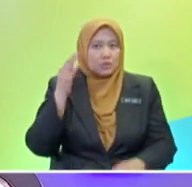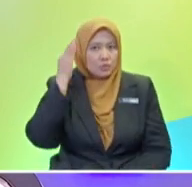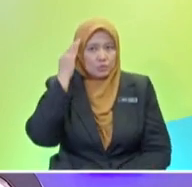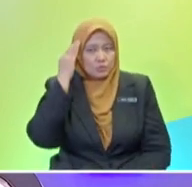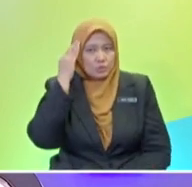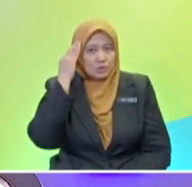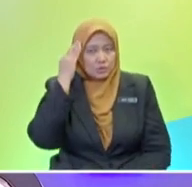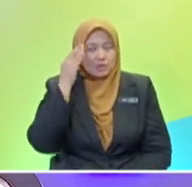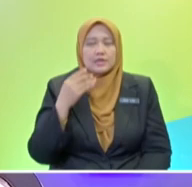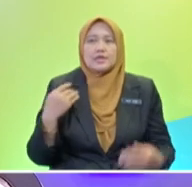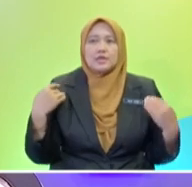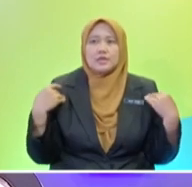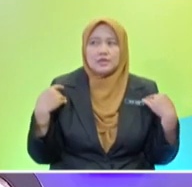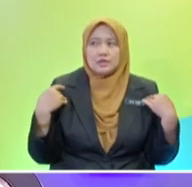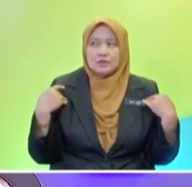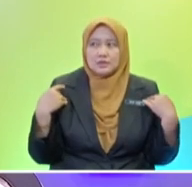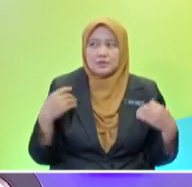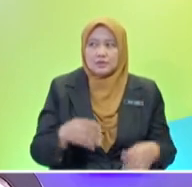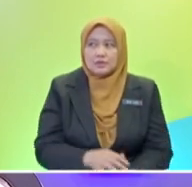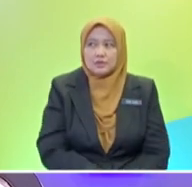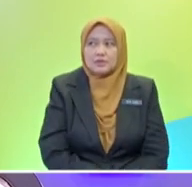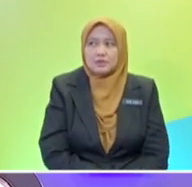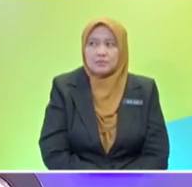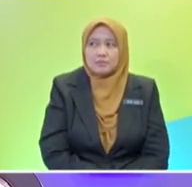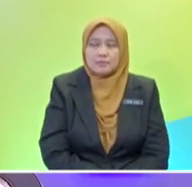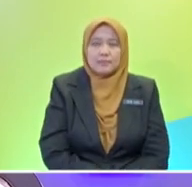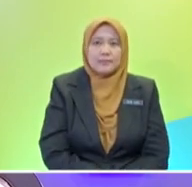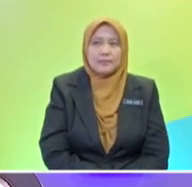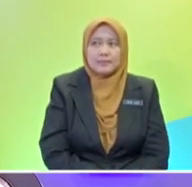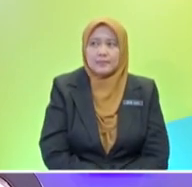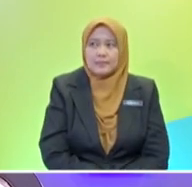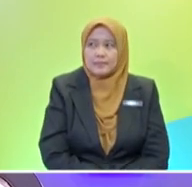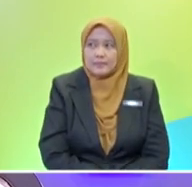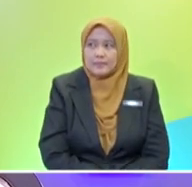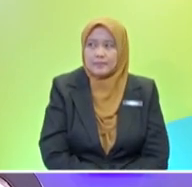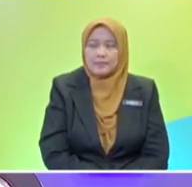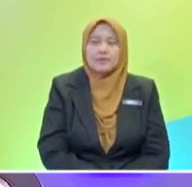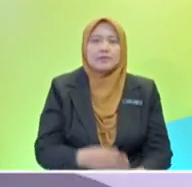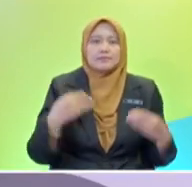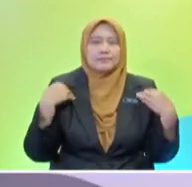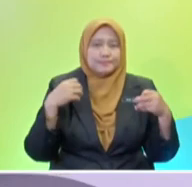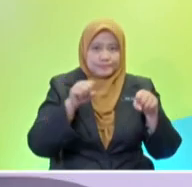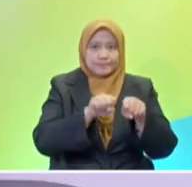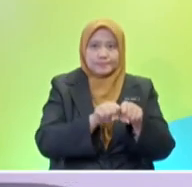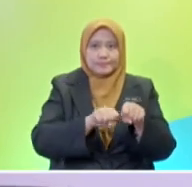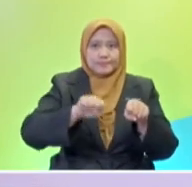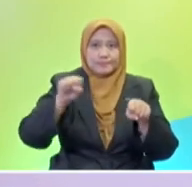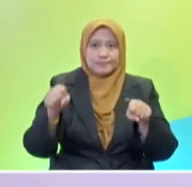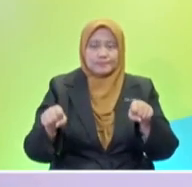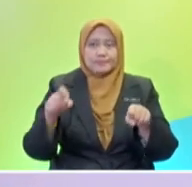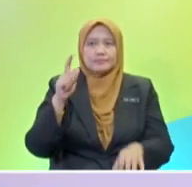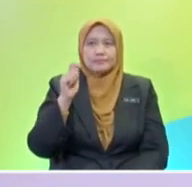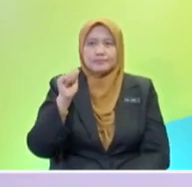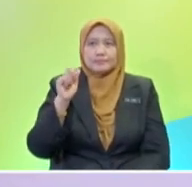daun ataupun bahagian daun, dia terdiri daripada dia ada tangkai. Ini dipanggil